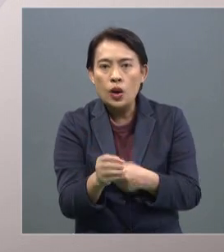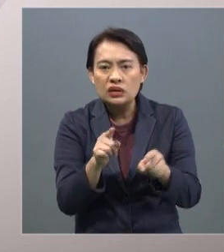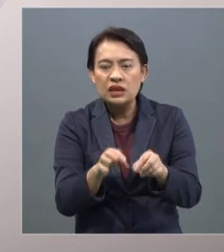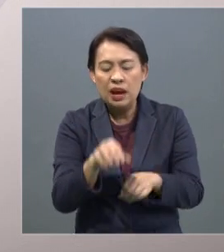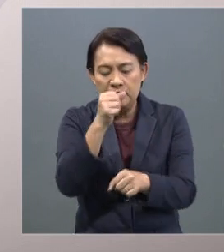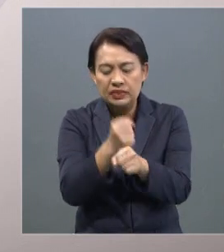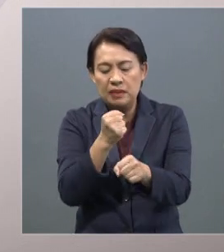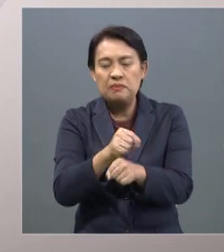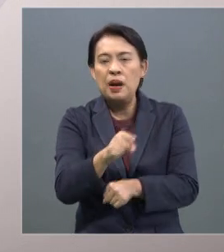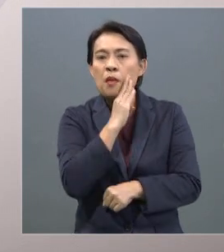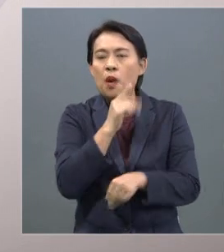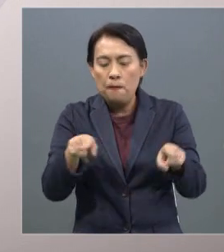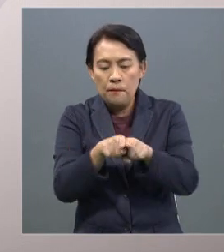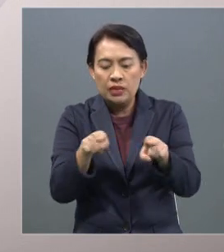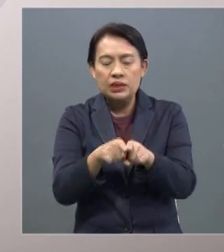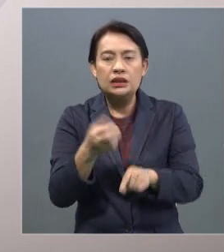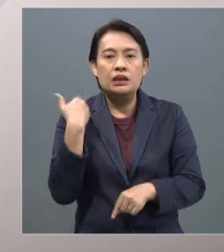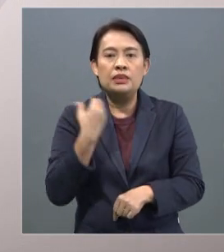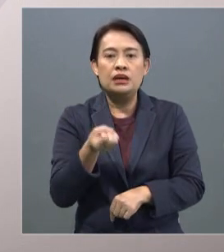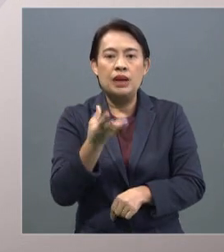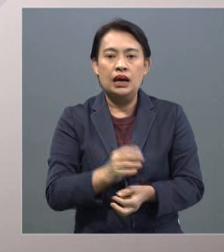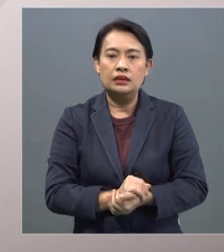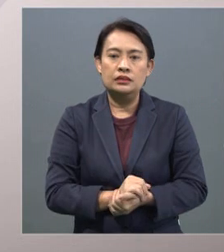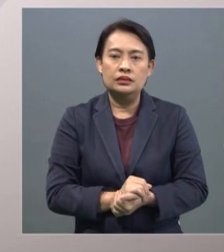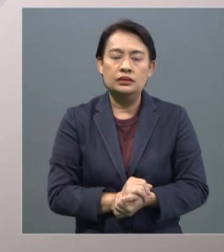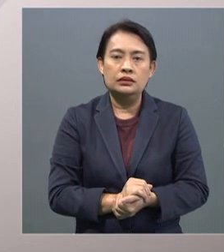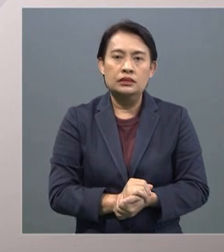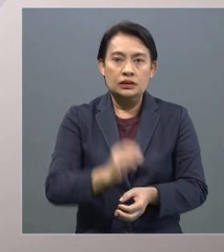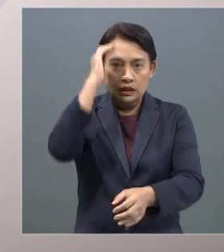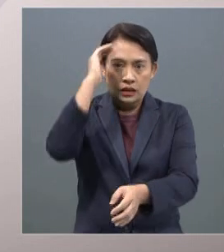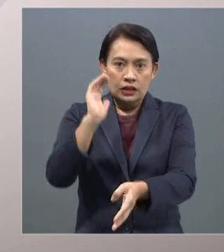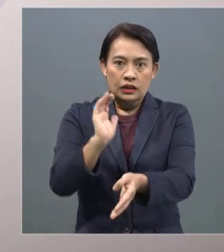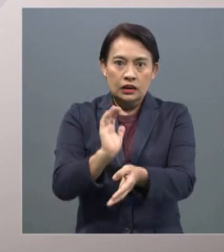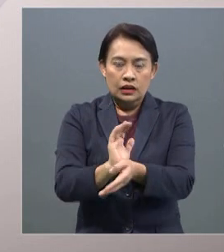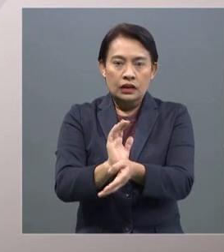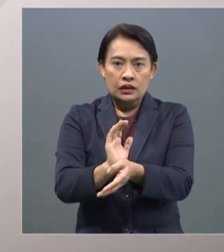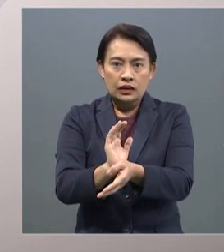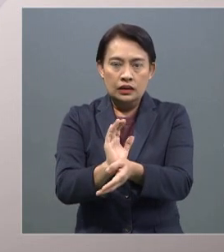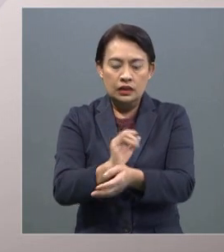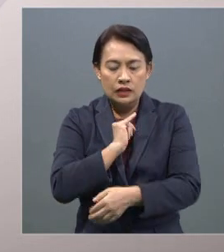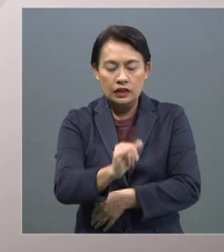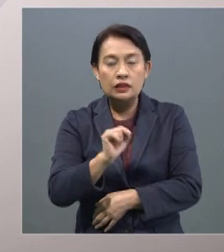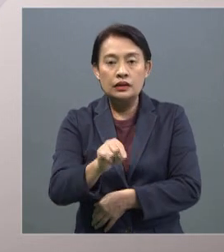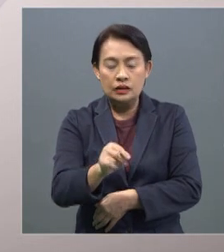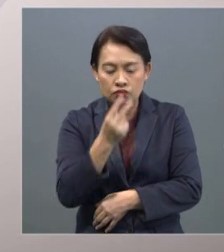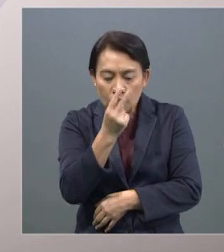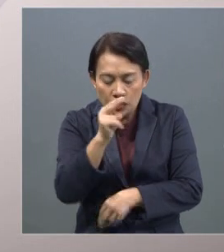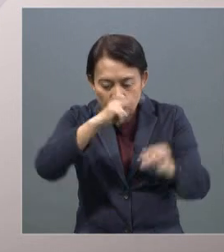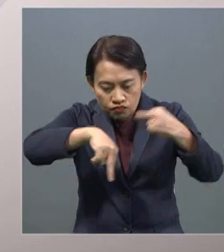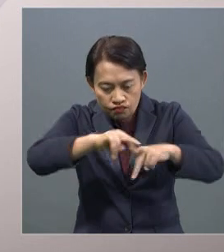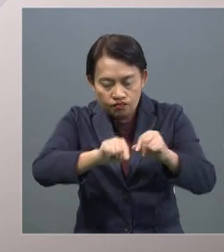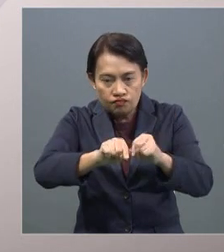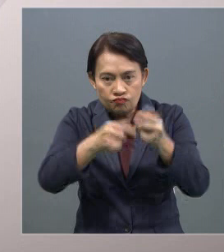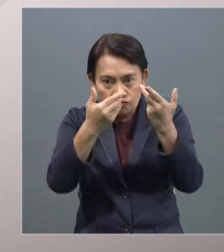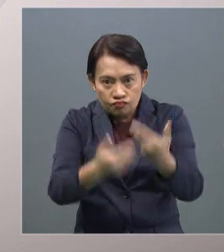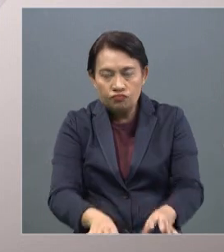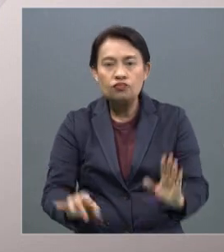เคยมาแจ้งเตือนกันแล้วครั้งนึงนะคะล่าสุดปรากฏว่าตำรวจไปสืบสวนไปขยายผลจนเข้าไปปฏิบัติการ